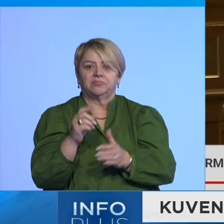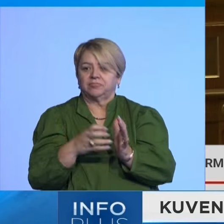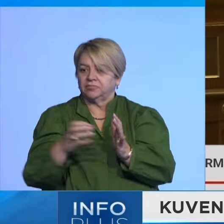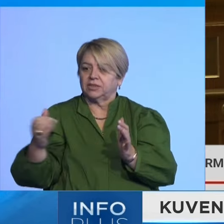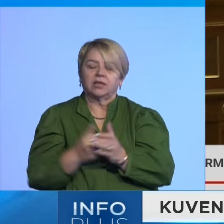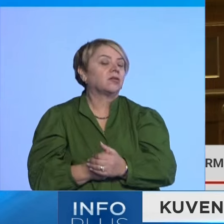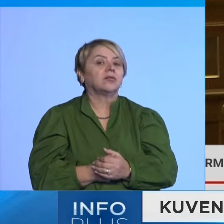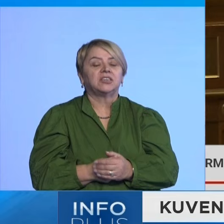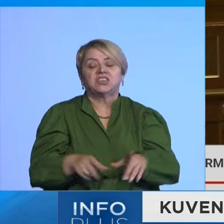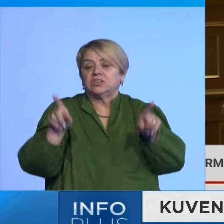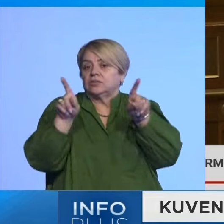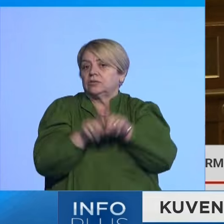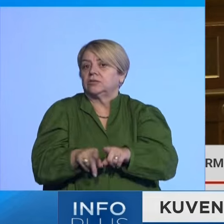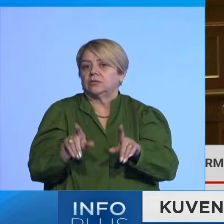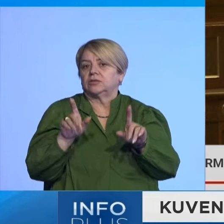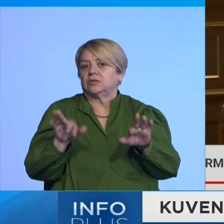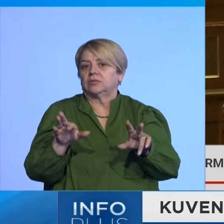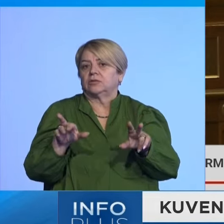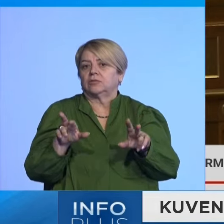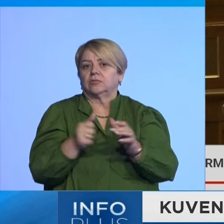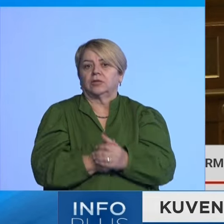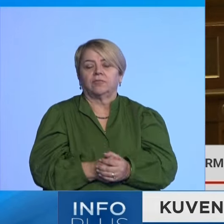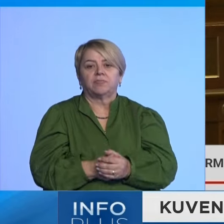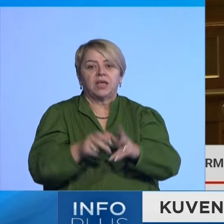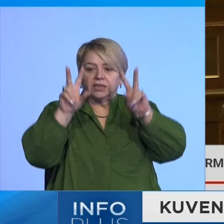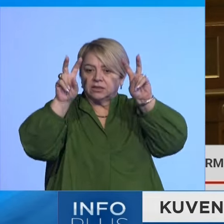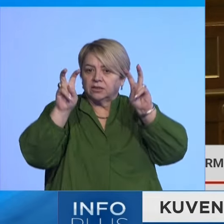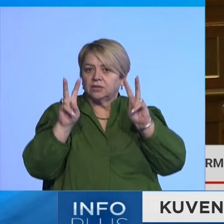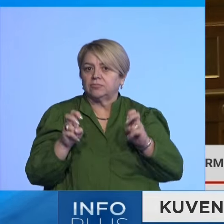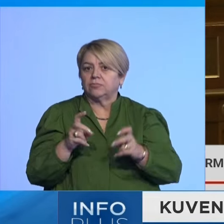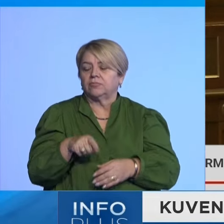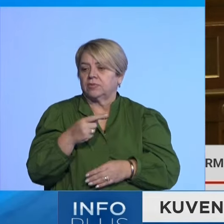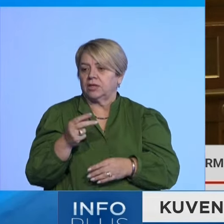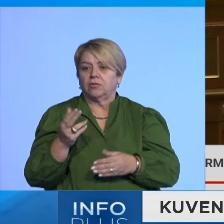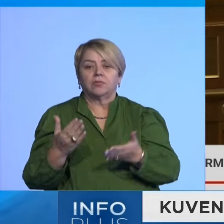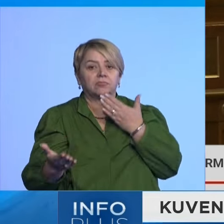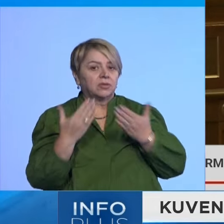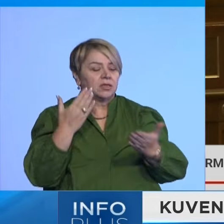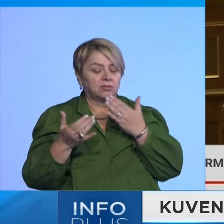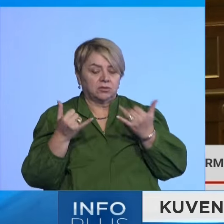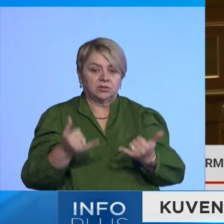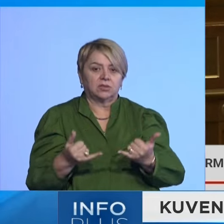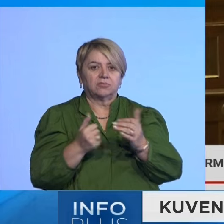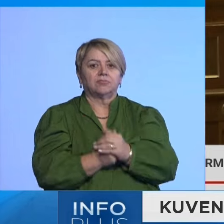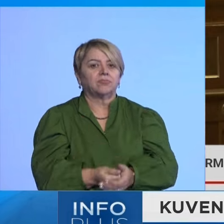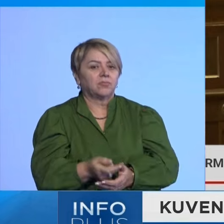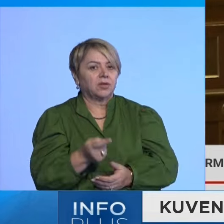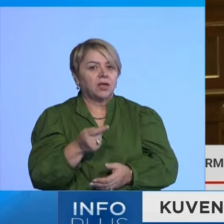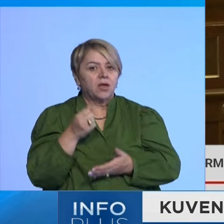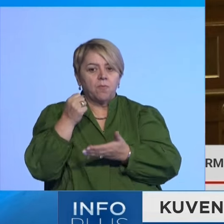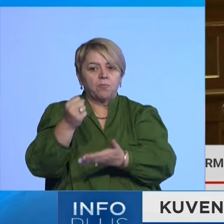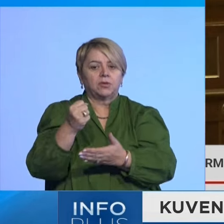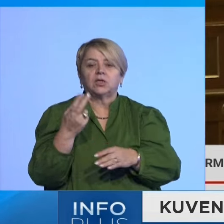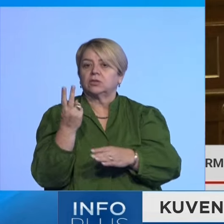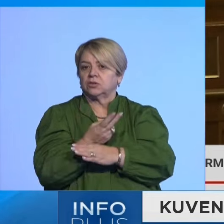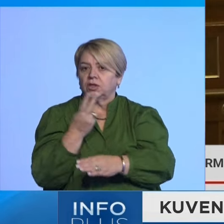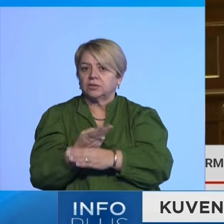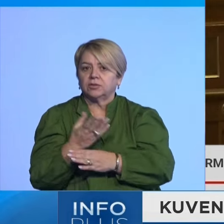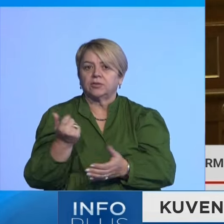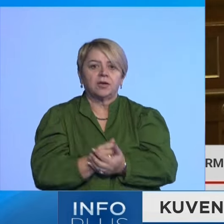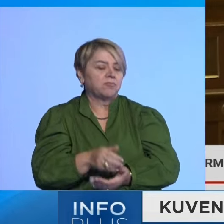Në gjashem e kemi rastin edhe në temat për të cilën e kemi thirrur këtë seans, dëmtimin e buxhetit të shtetit